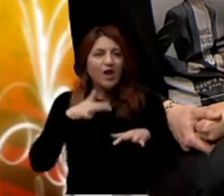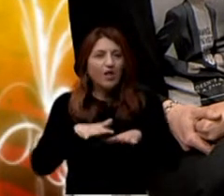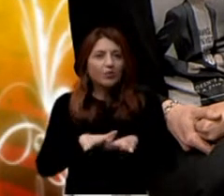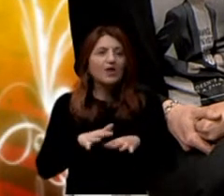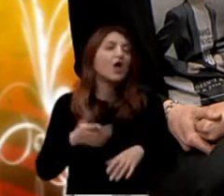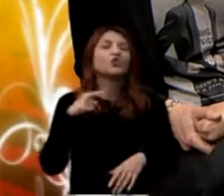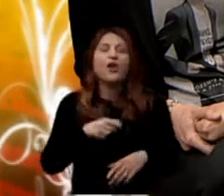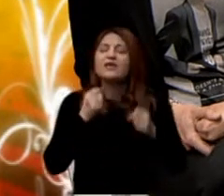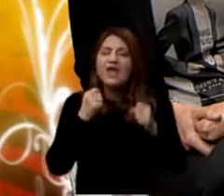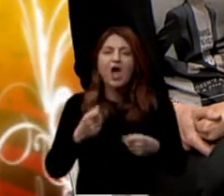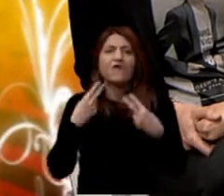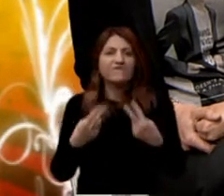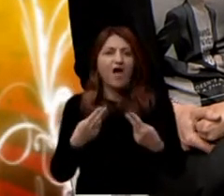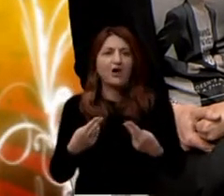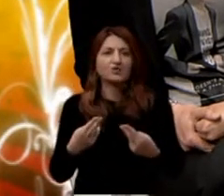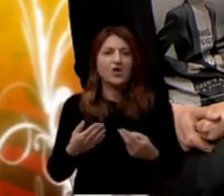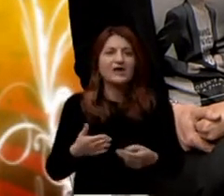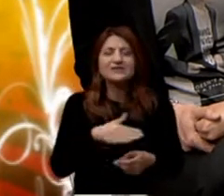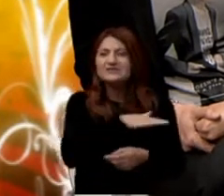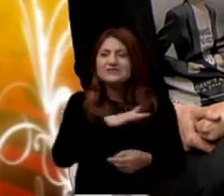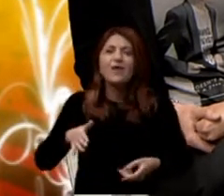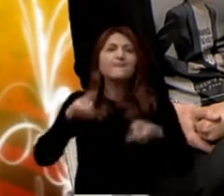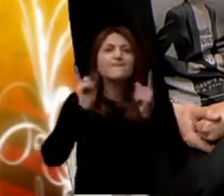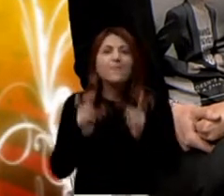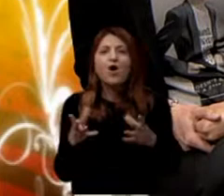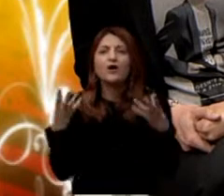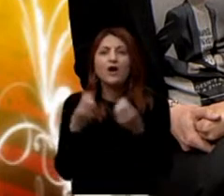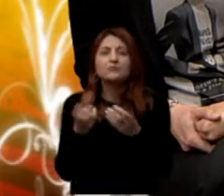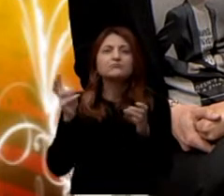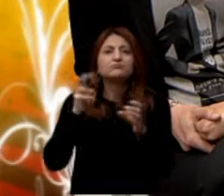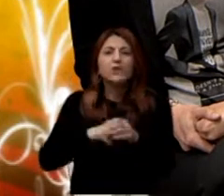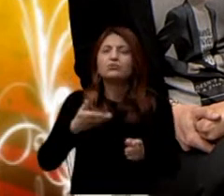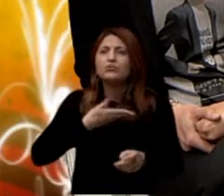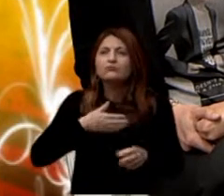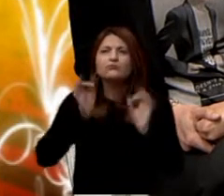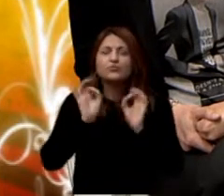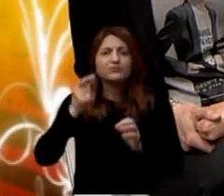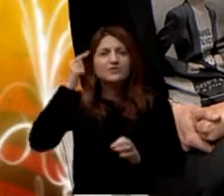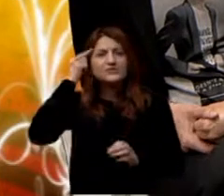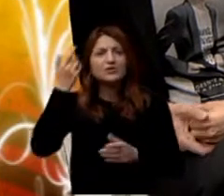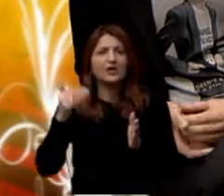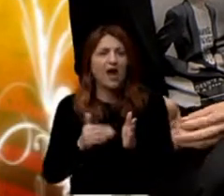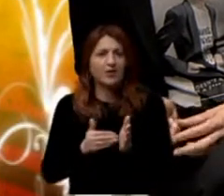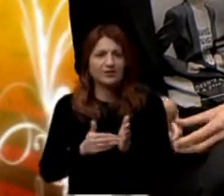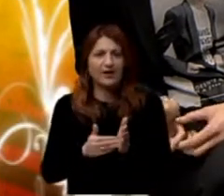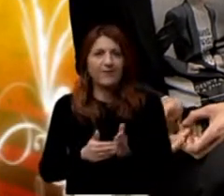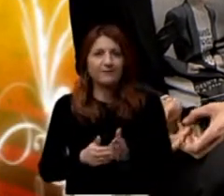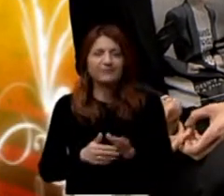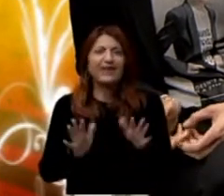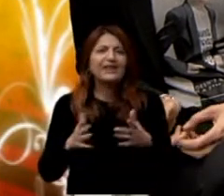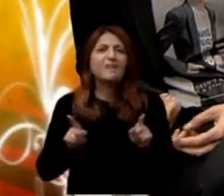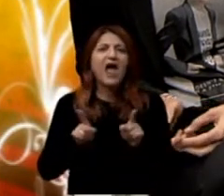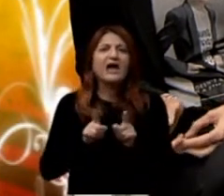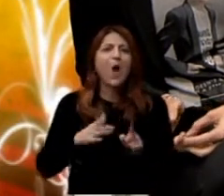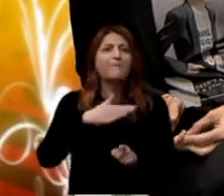nešto što je jako važno, dakle, da svi se uključimo u stjecanje toga znanja. Znači, nema prosjeka,